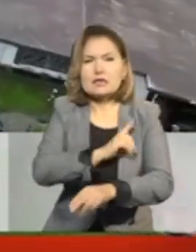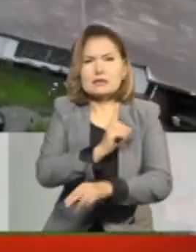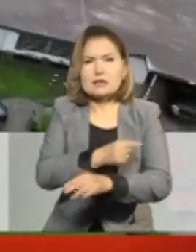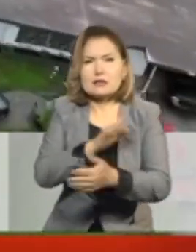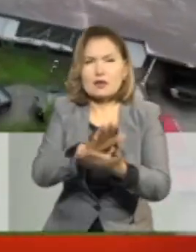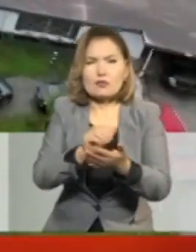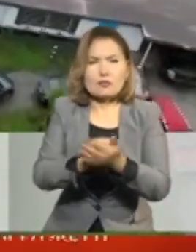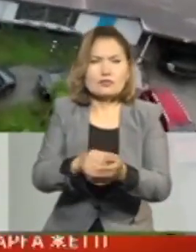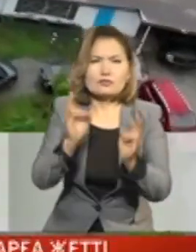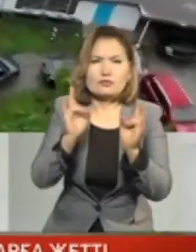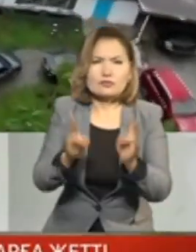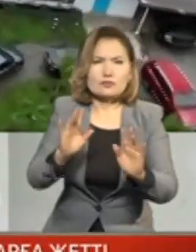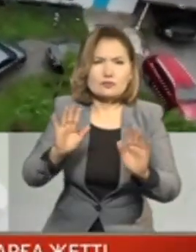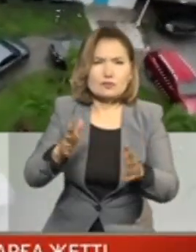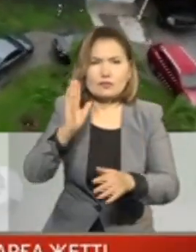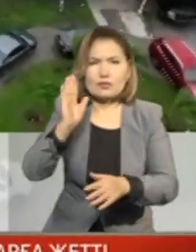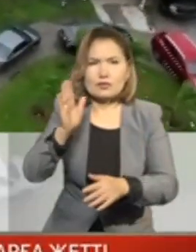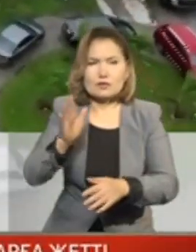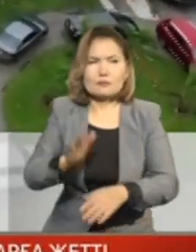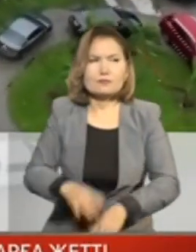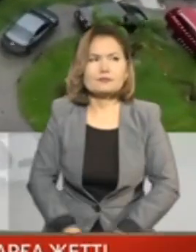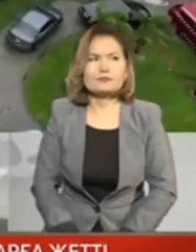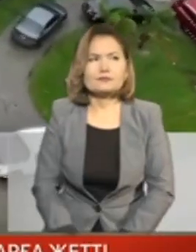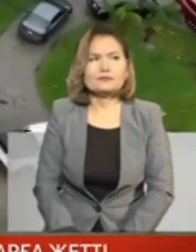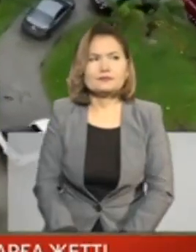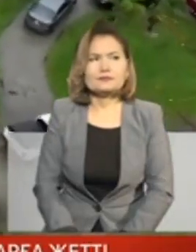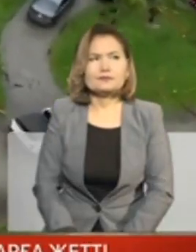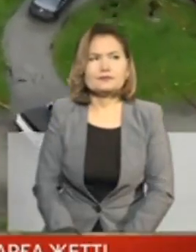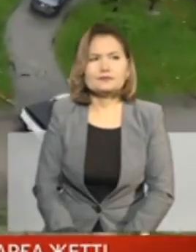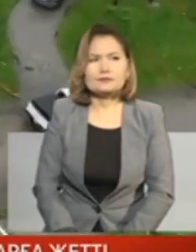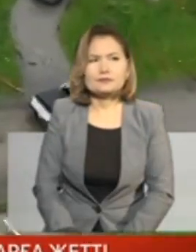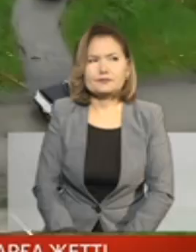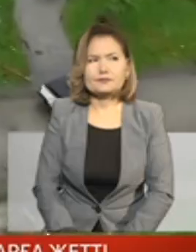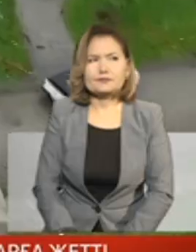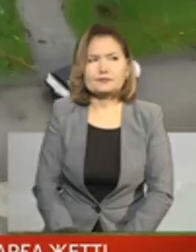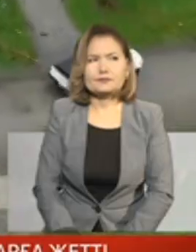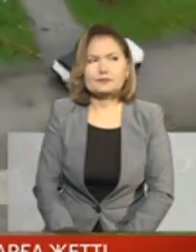сұрапыл болмақ, дейді мамандар. Жалғас Садыбекұлы, АҚШ, Флорида.